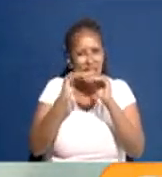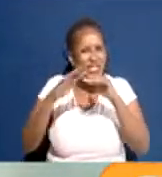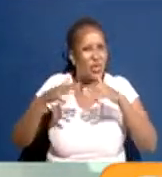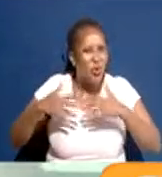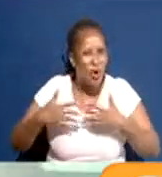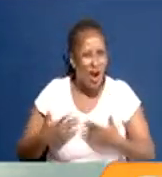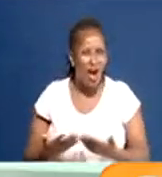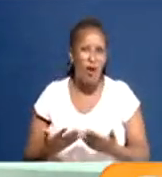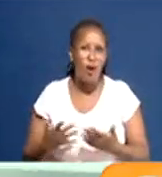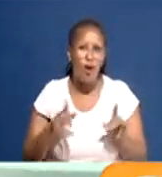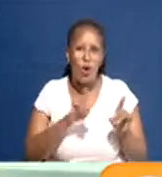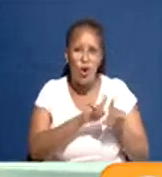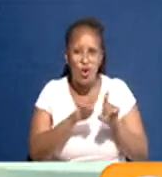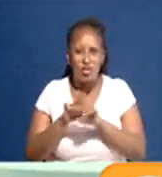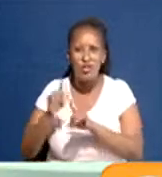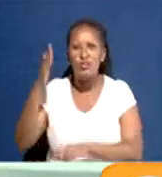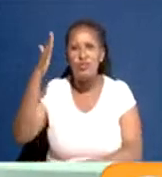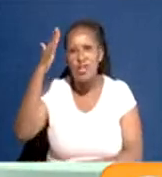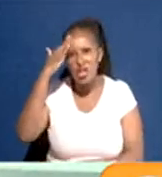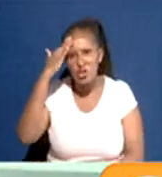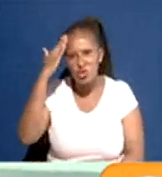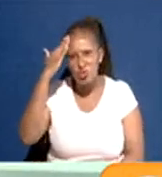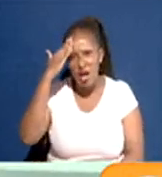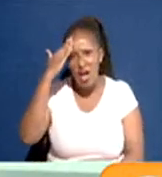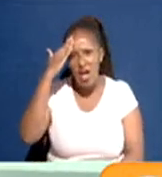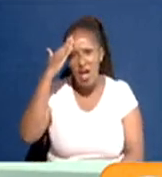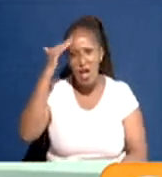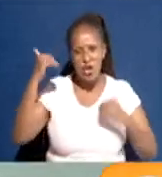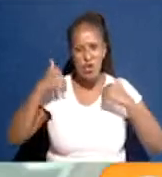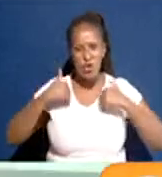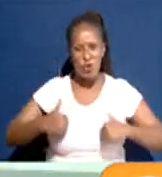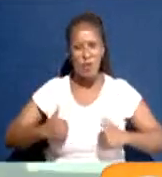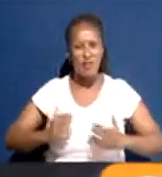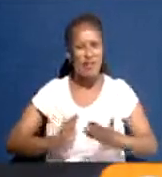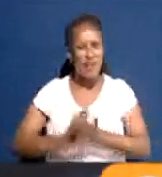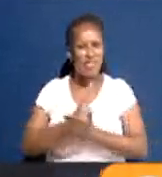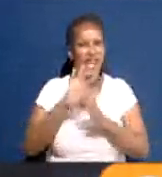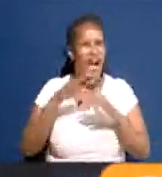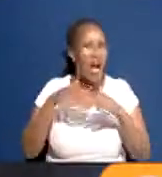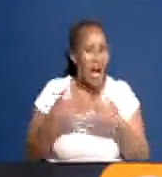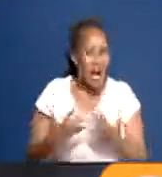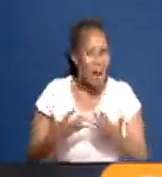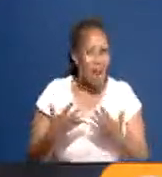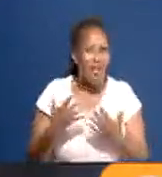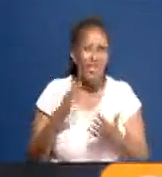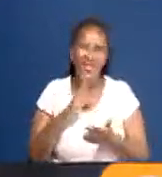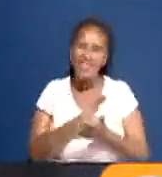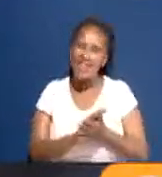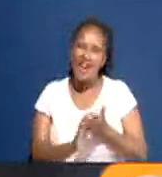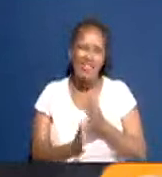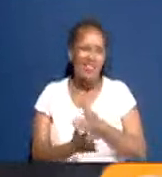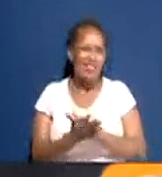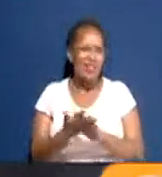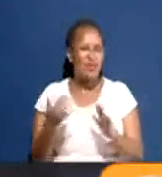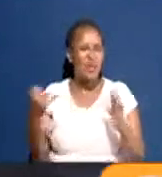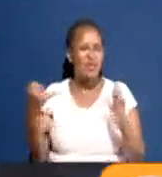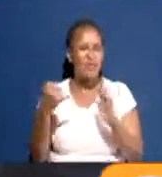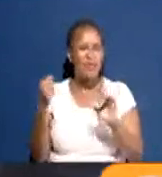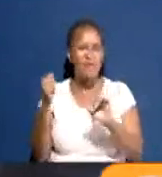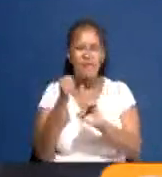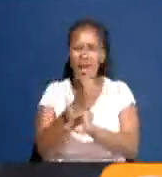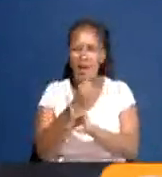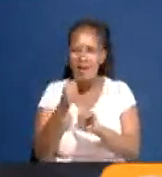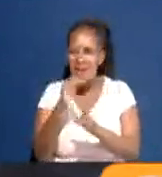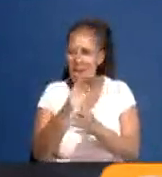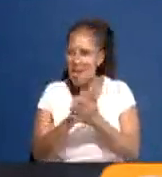like. We also know what human rights are. It is nothing to do with violence. It is